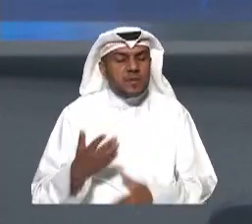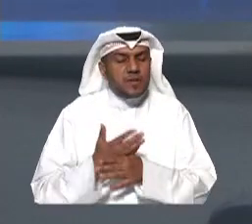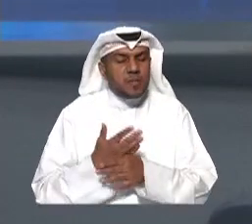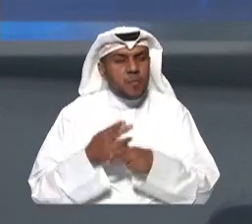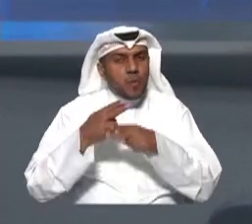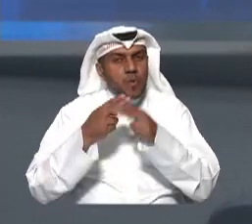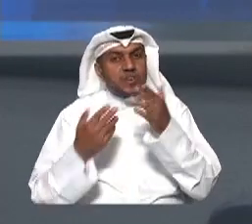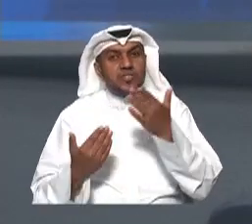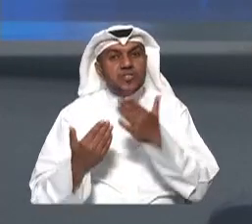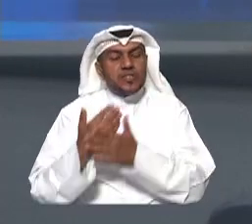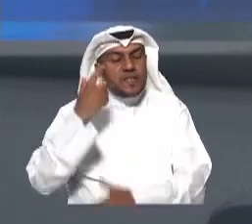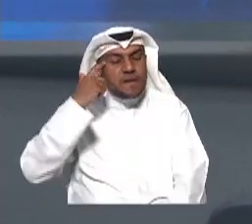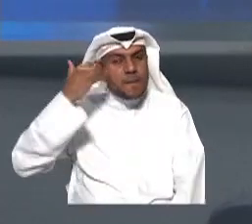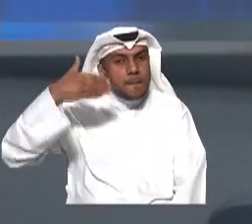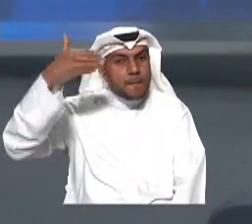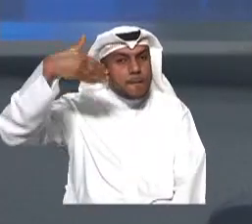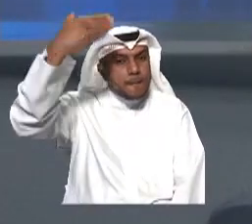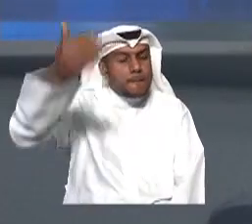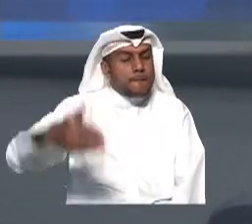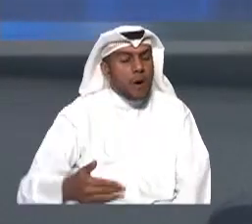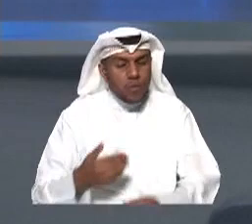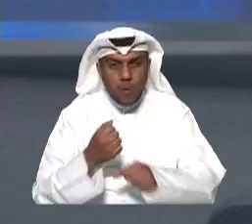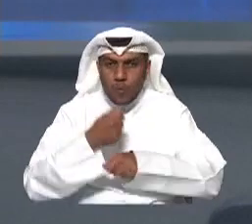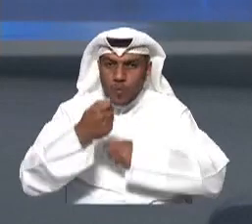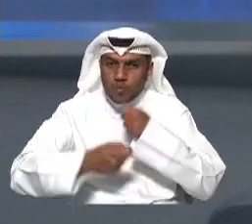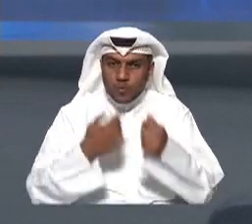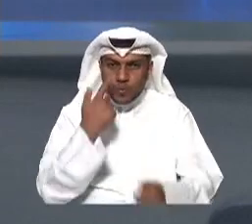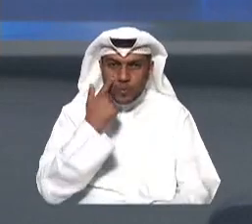مع مشاريع الدولة الإسكانية والخدماتية.